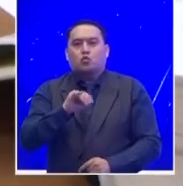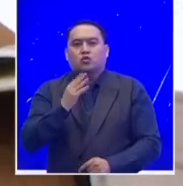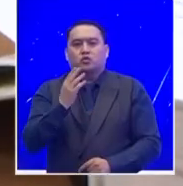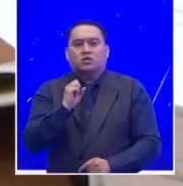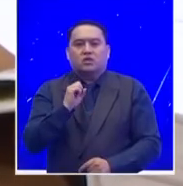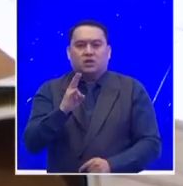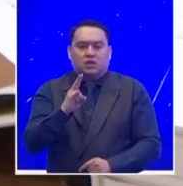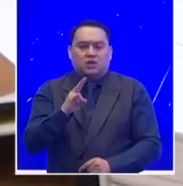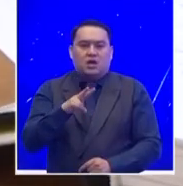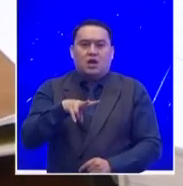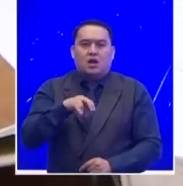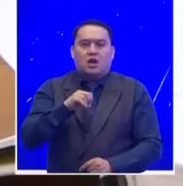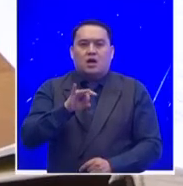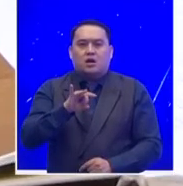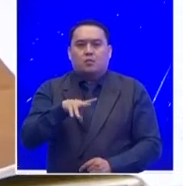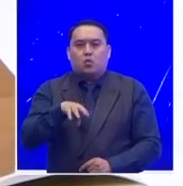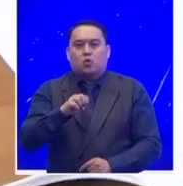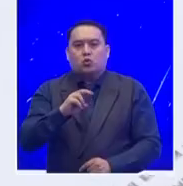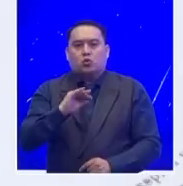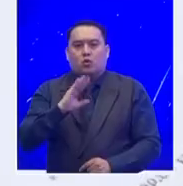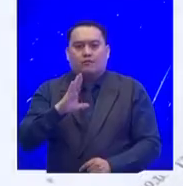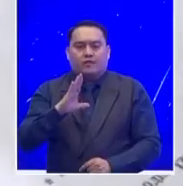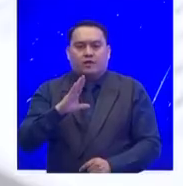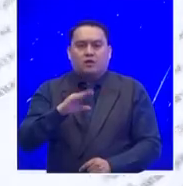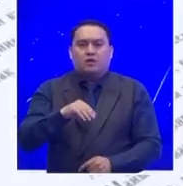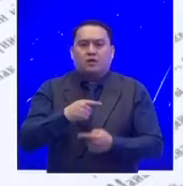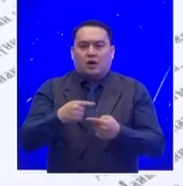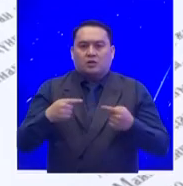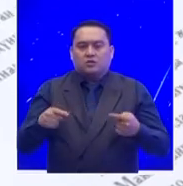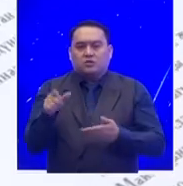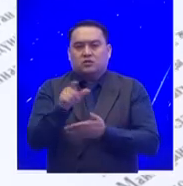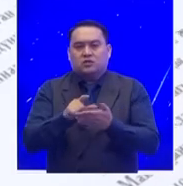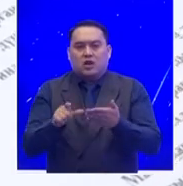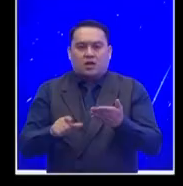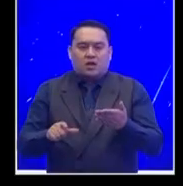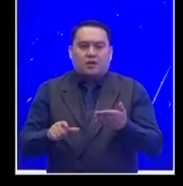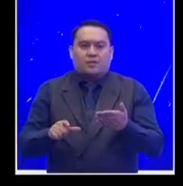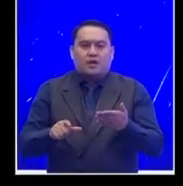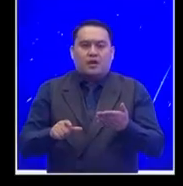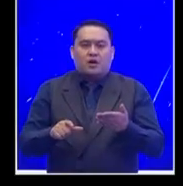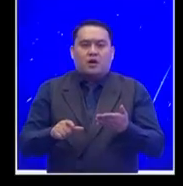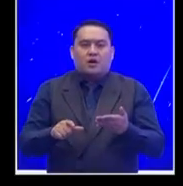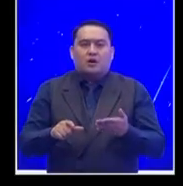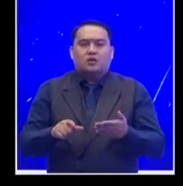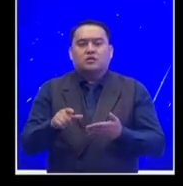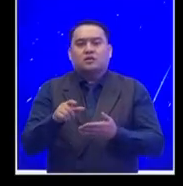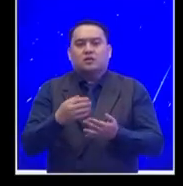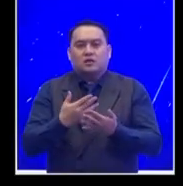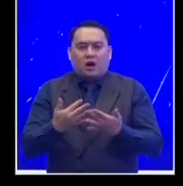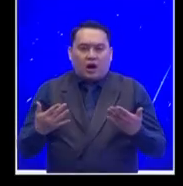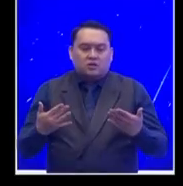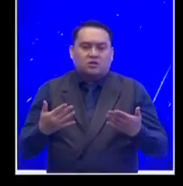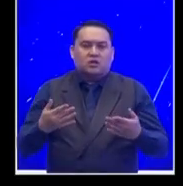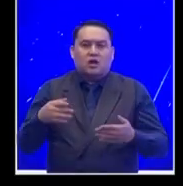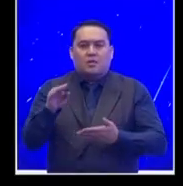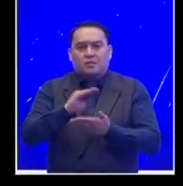Михаил Лермонтов. В частности, поэт перевел «Ответ Онегина Татьяне», «Признание Онегина и Татьяны», а также «Открывки из Бородина» и